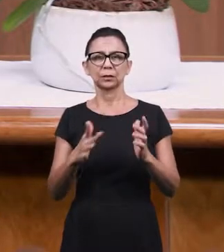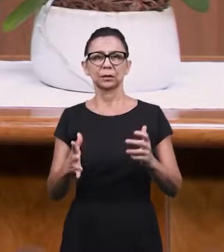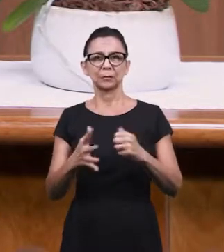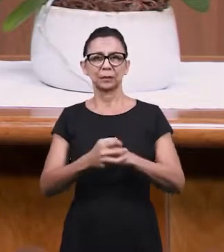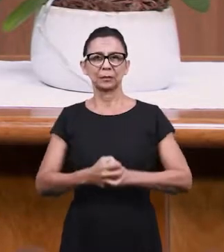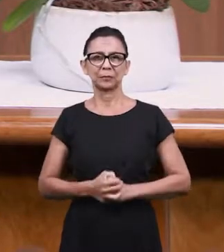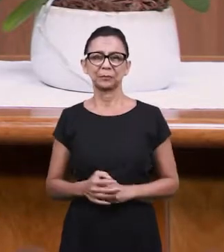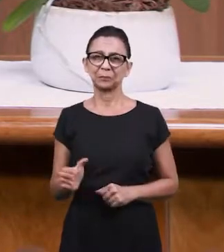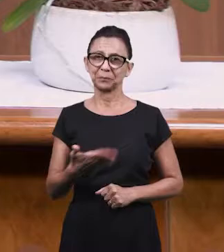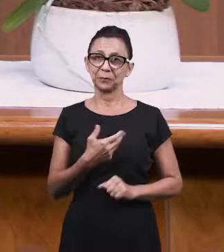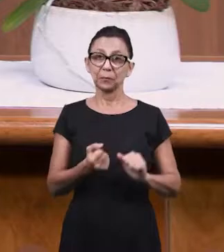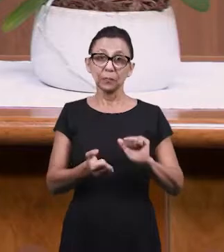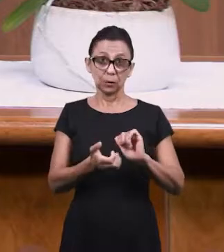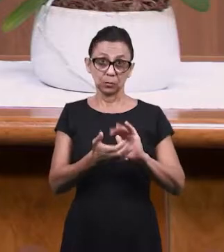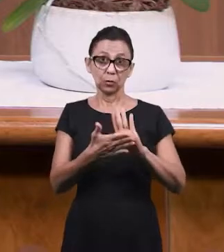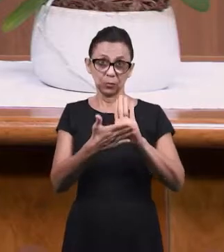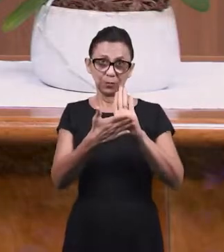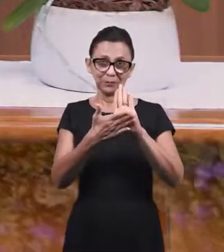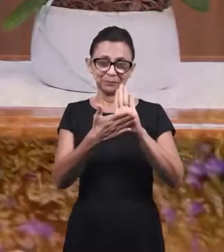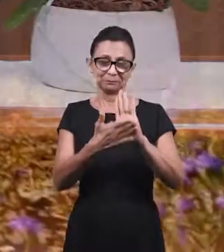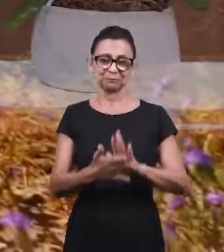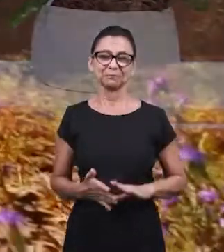Nous allons écouter une louange.